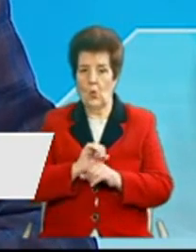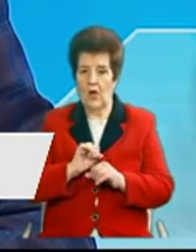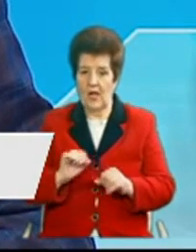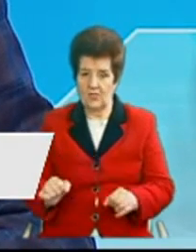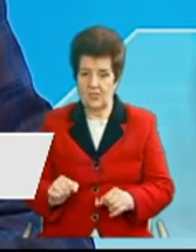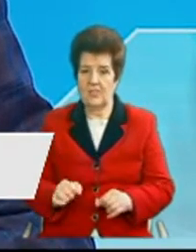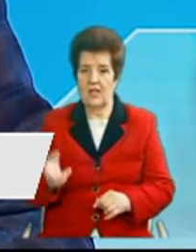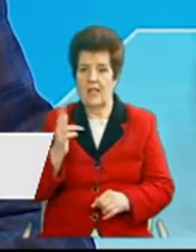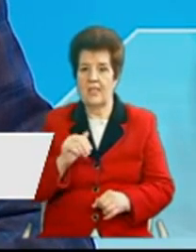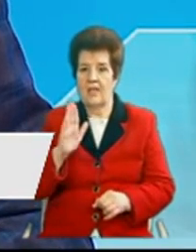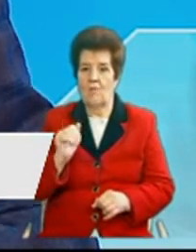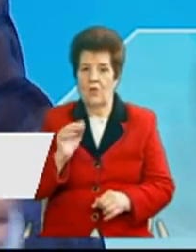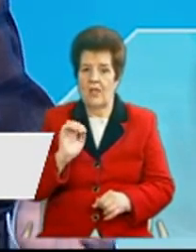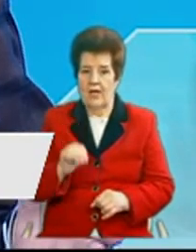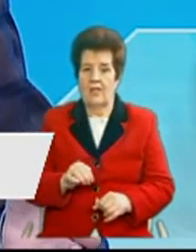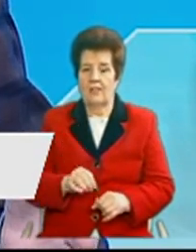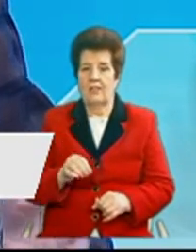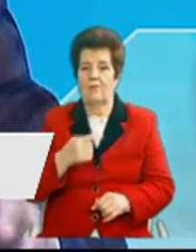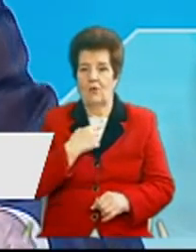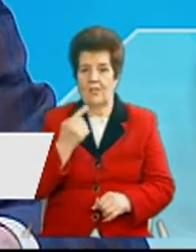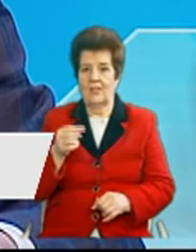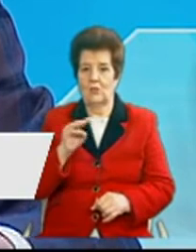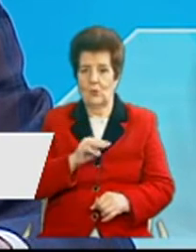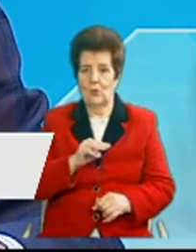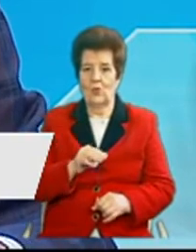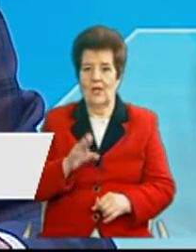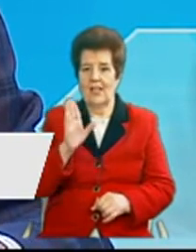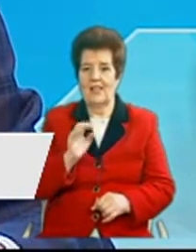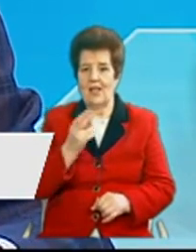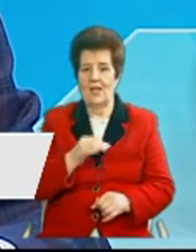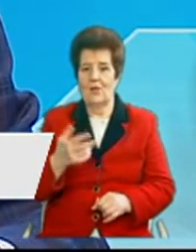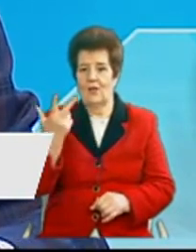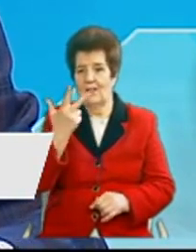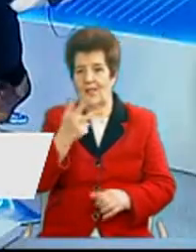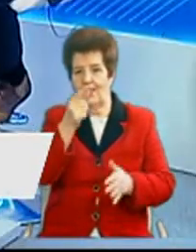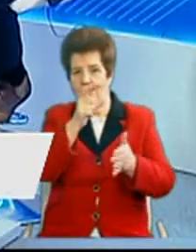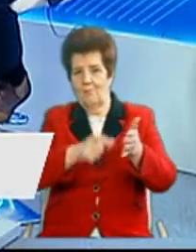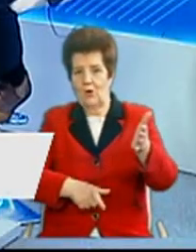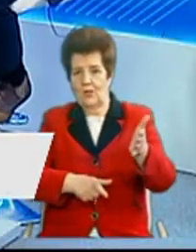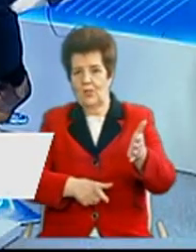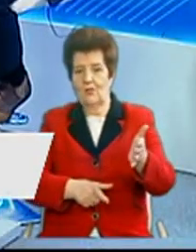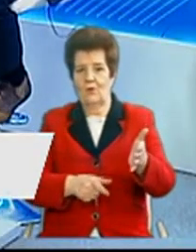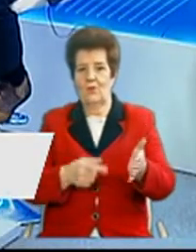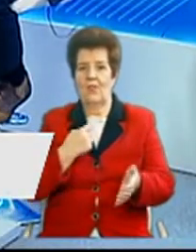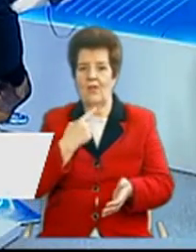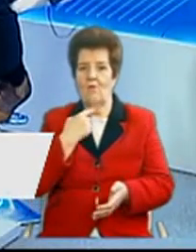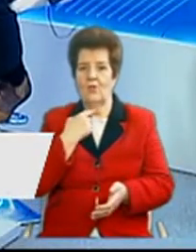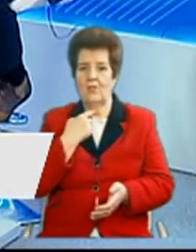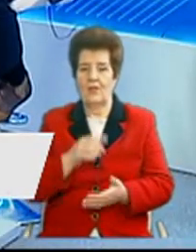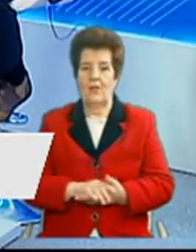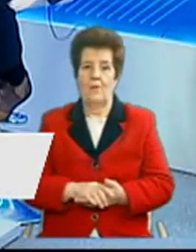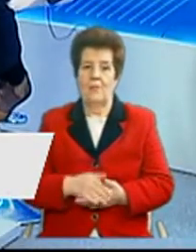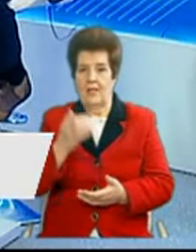și devotat. Votați, Tudor Deliu, poziția 3 în buletinul de vot. Mulțumesc